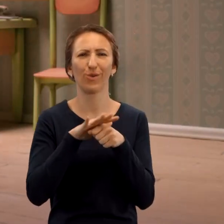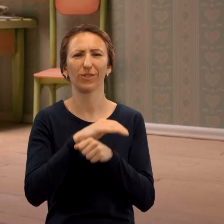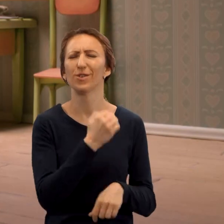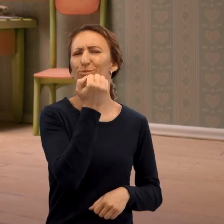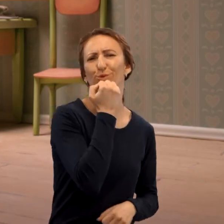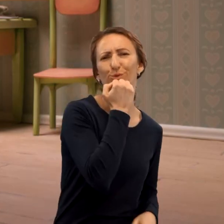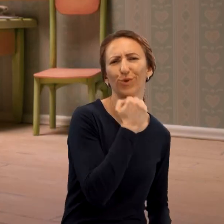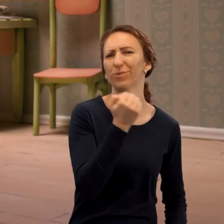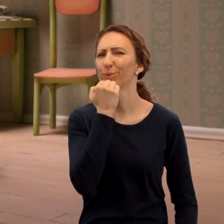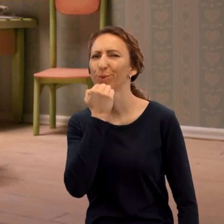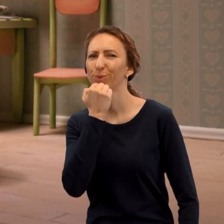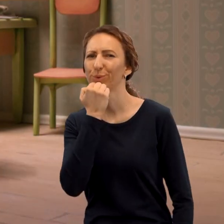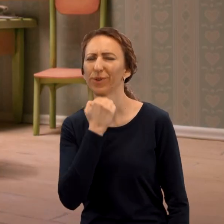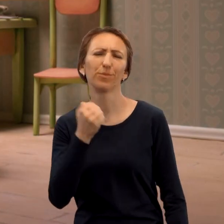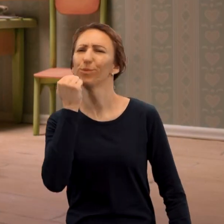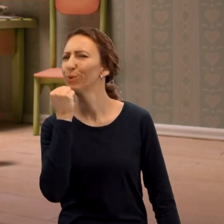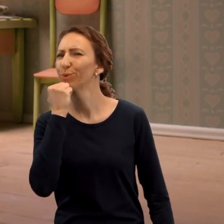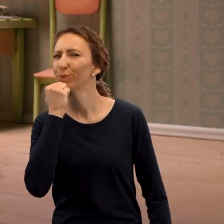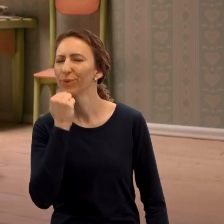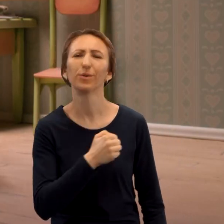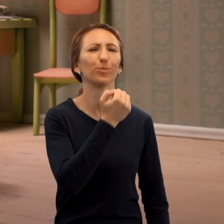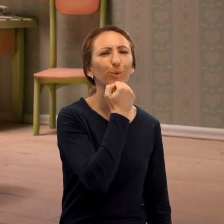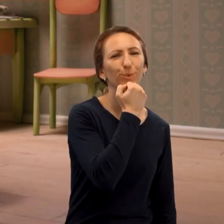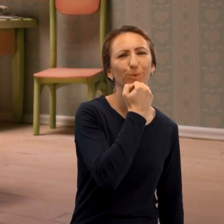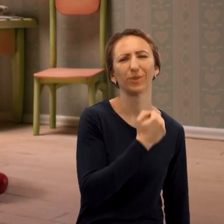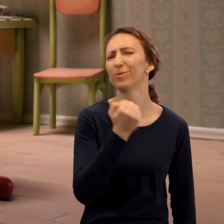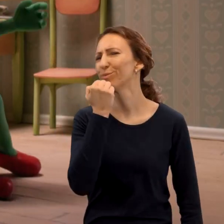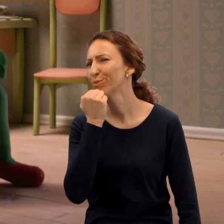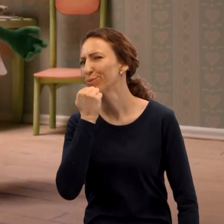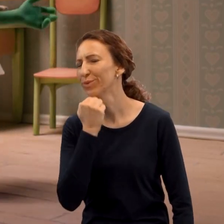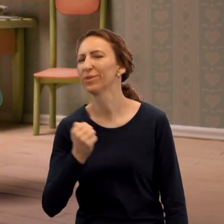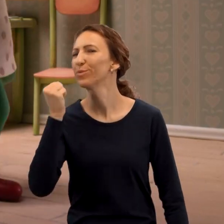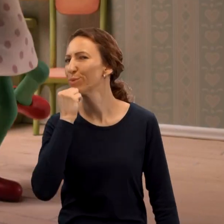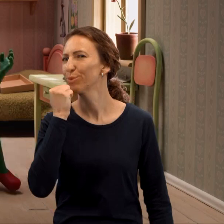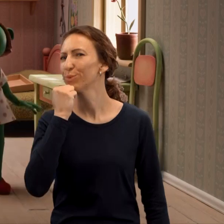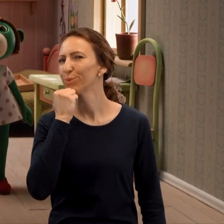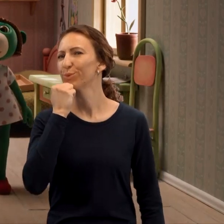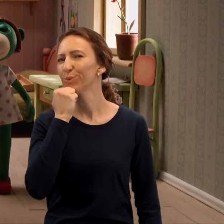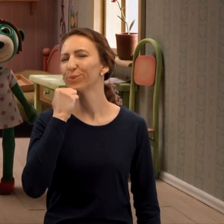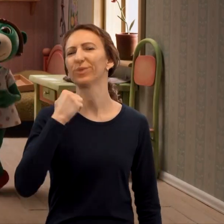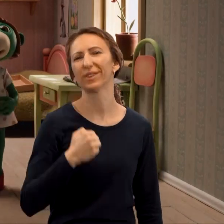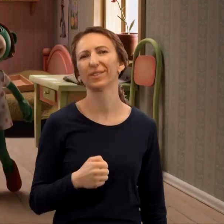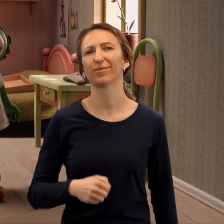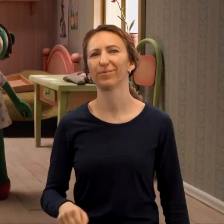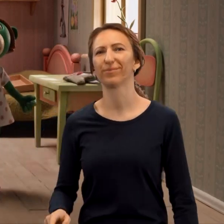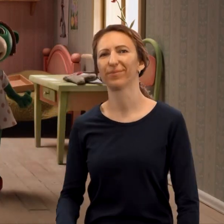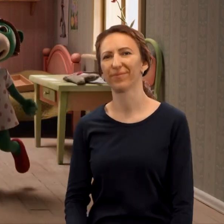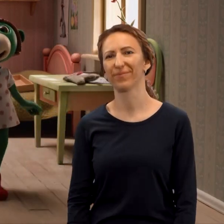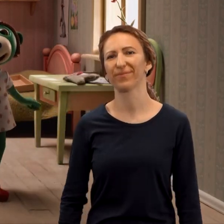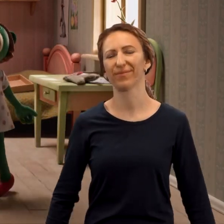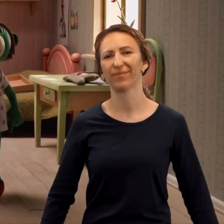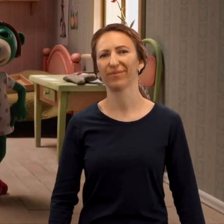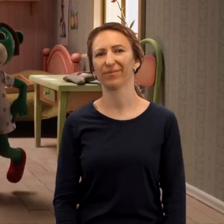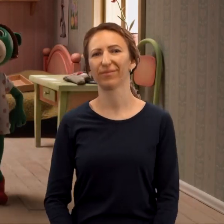Buty, buty, buty. Buty, buty, buty, buty, buty, buty, buty, buty, buty, buty,